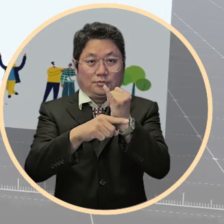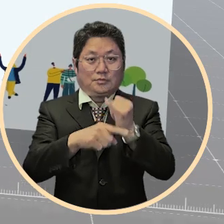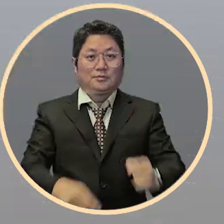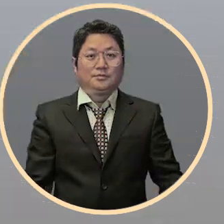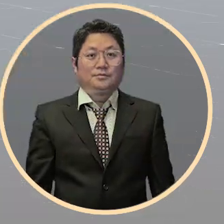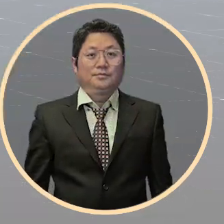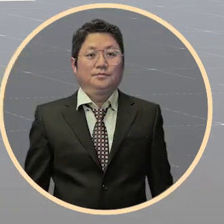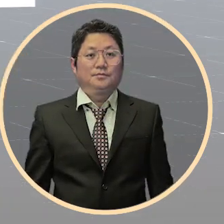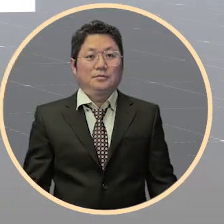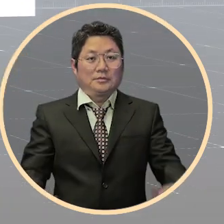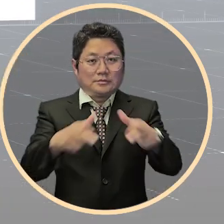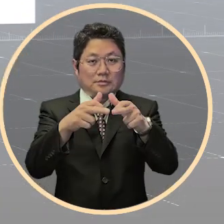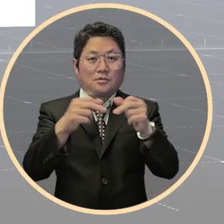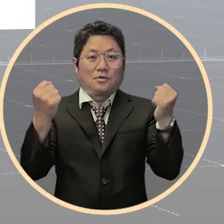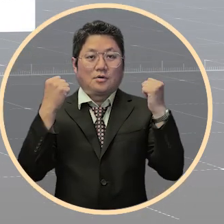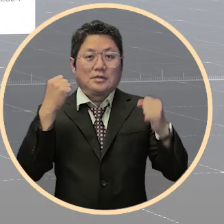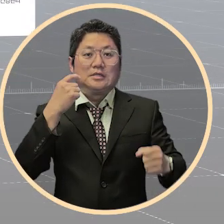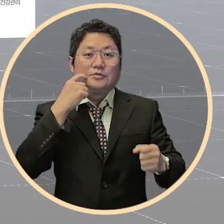장애친화산부인과,